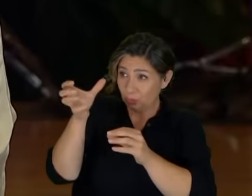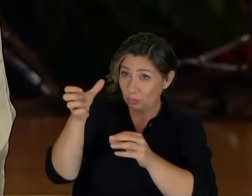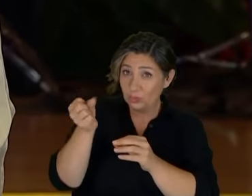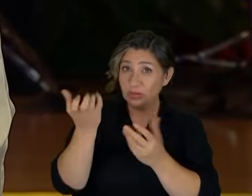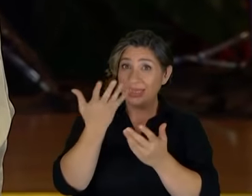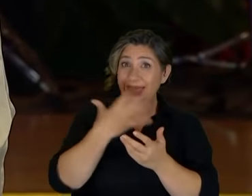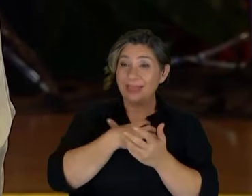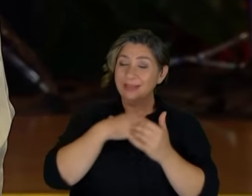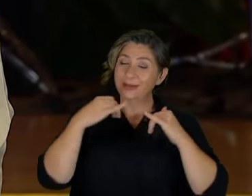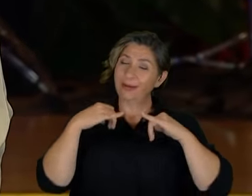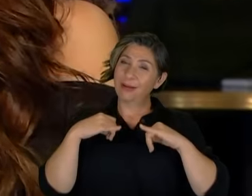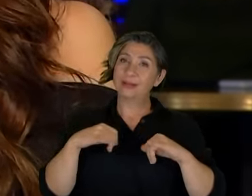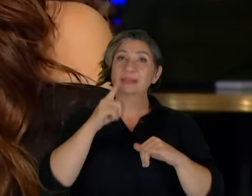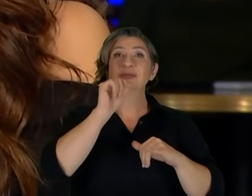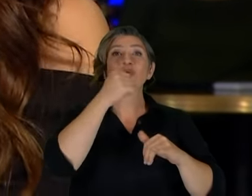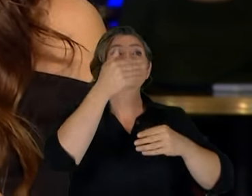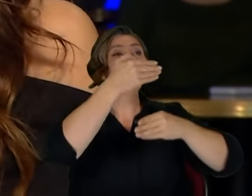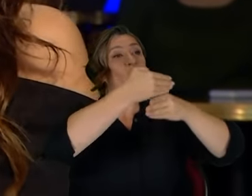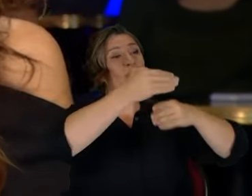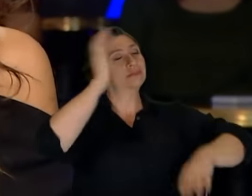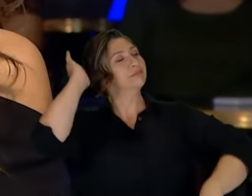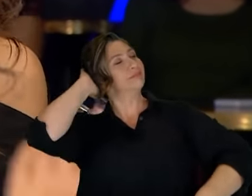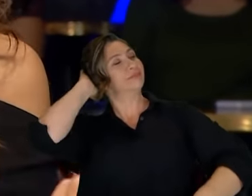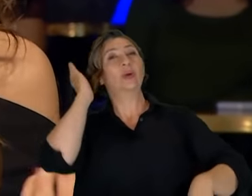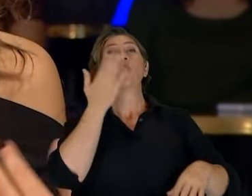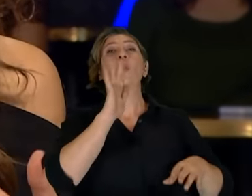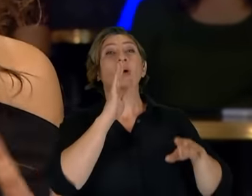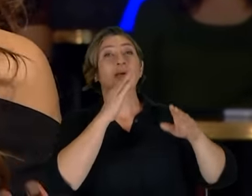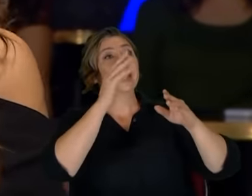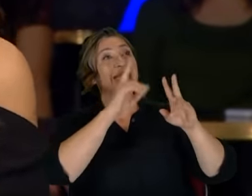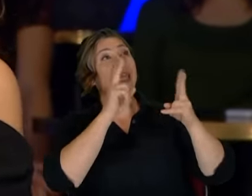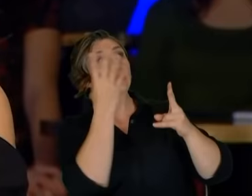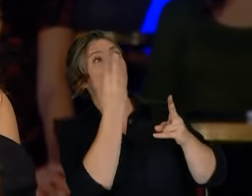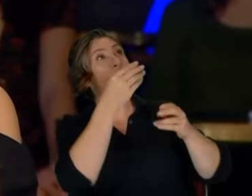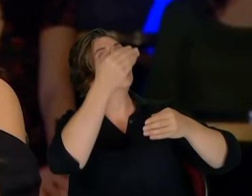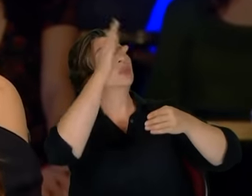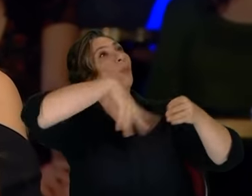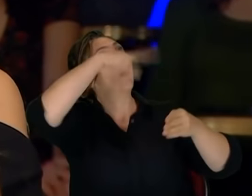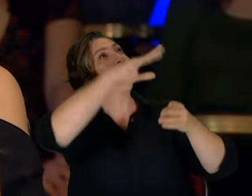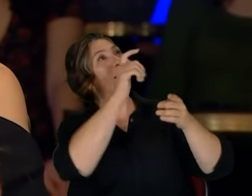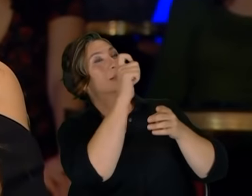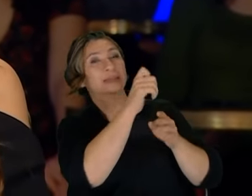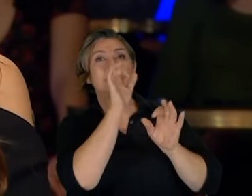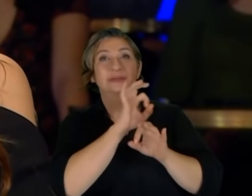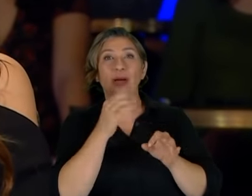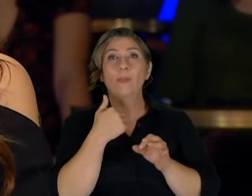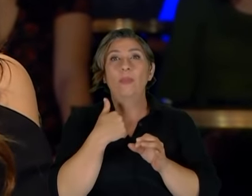niye kendinizden ama geçiyorsunuz? Ama neden sizin hiç duvar önünde bir fotoğrafınız yok mu? Duvarın resmini rengine güzel diye onun önünde durup poz veriyoruz.